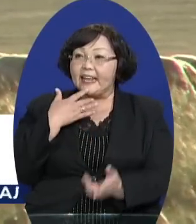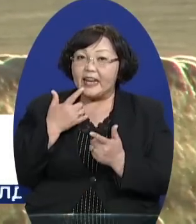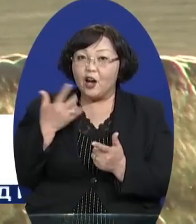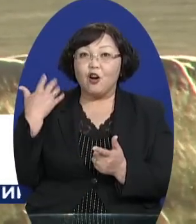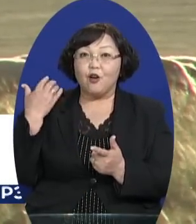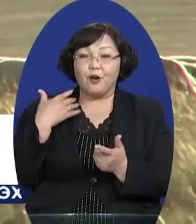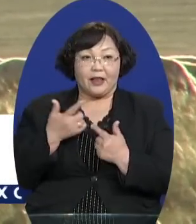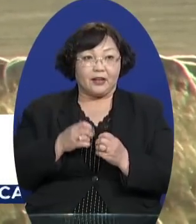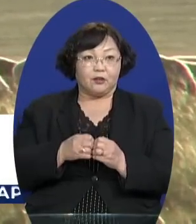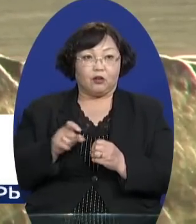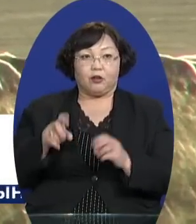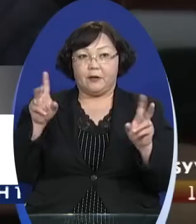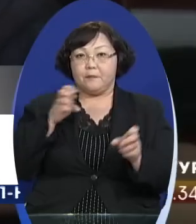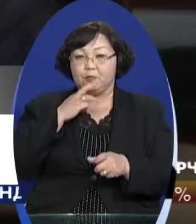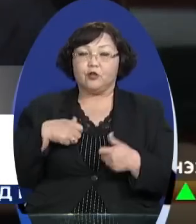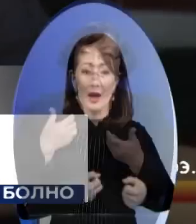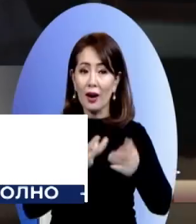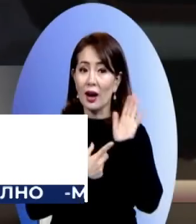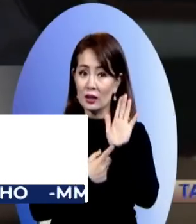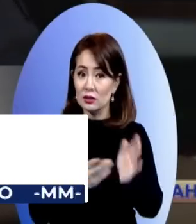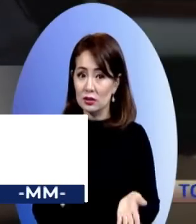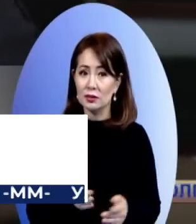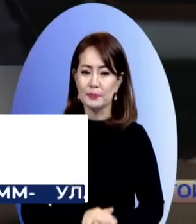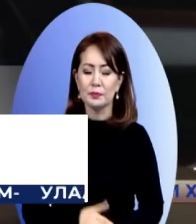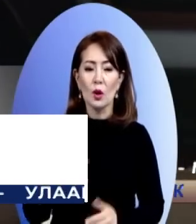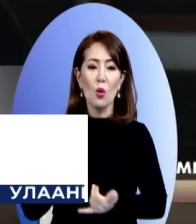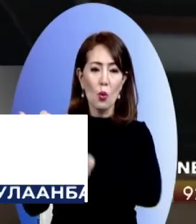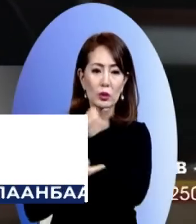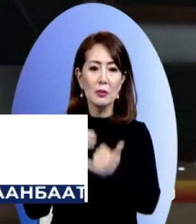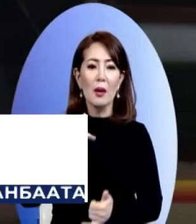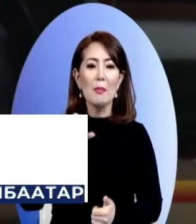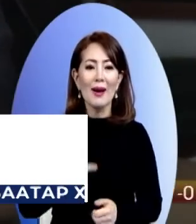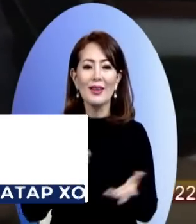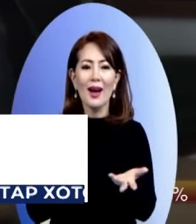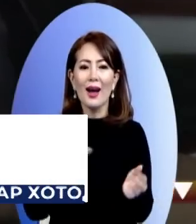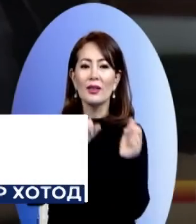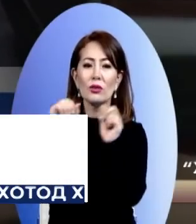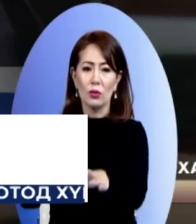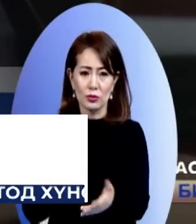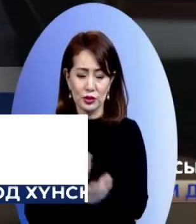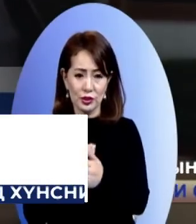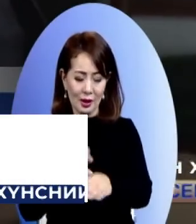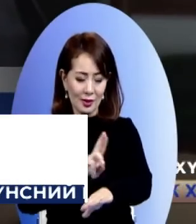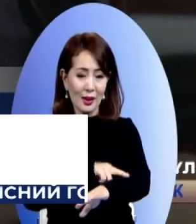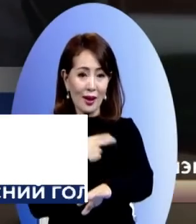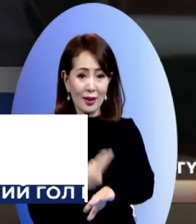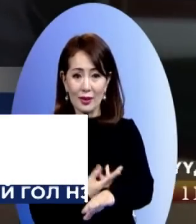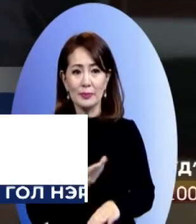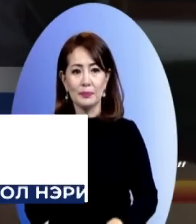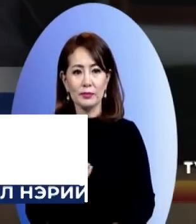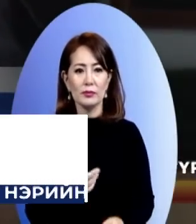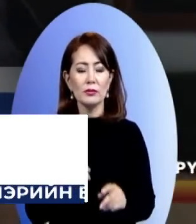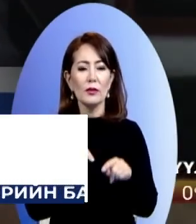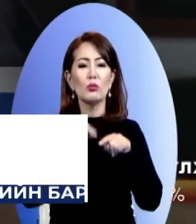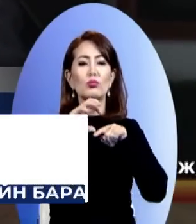хэлцээрийг цагийн хурдийн архиваас үзүүлье. Тэгэхээр энэ уламжлалт мал аж ахуйг бид нар хаана байршуулах вэ? Жишээлбэл одоо Дархан Одоо аймгийн бүс нутаг гэхлээр бид нар хүүдний